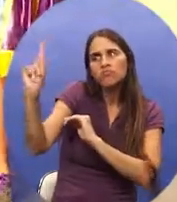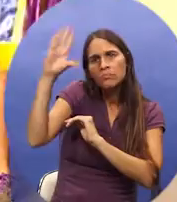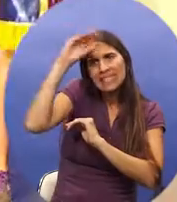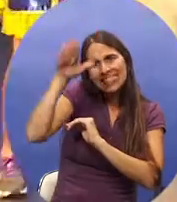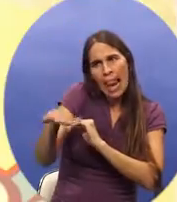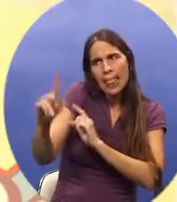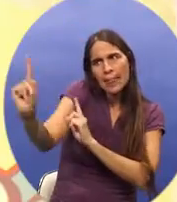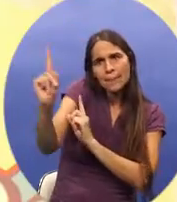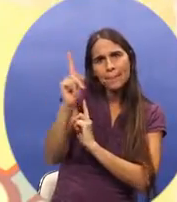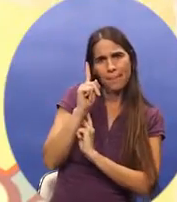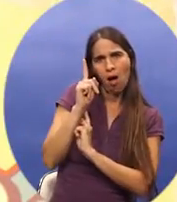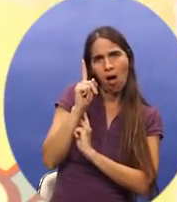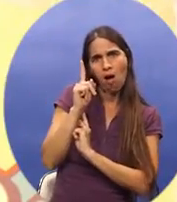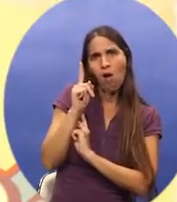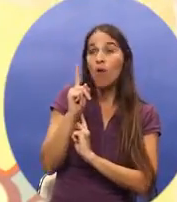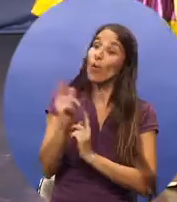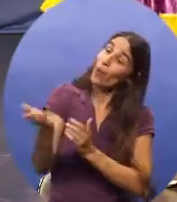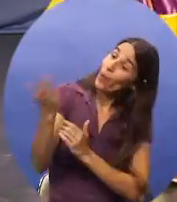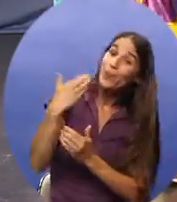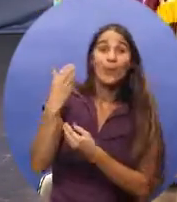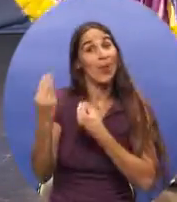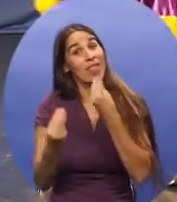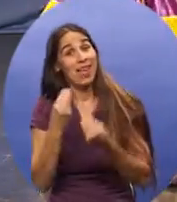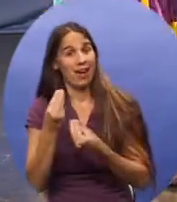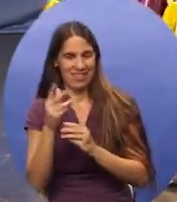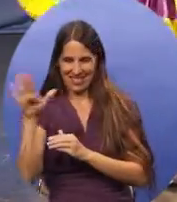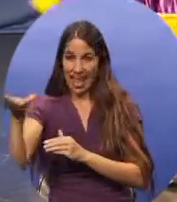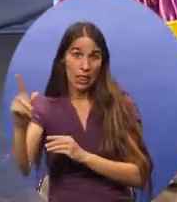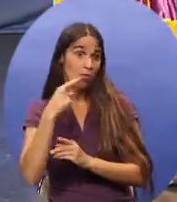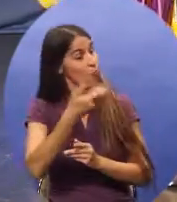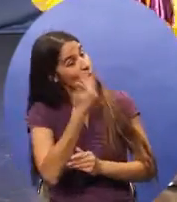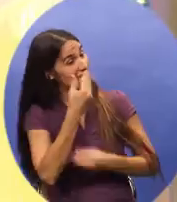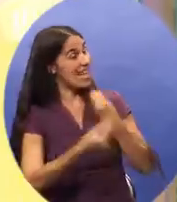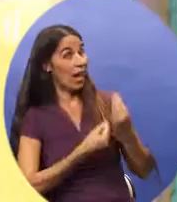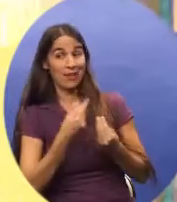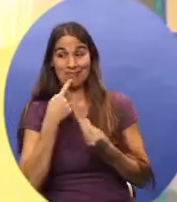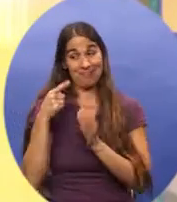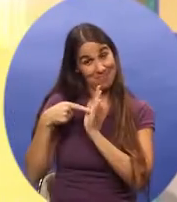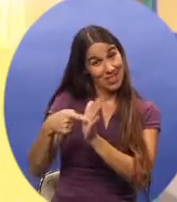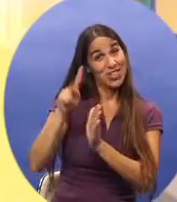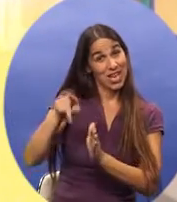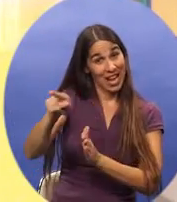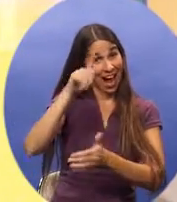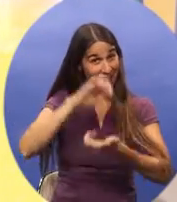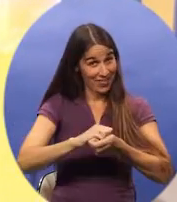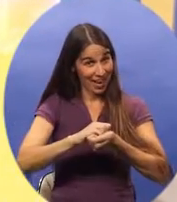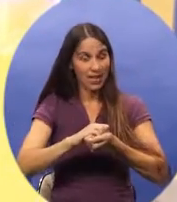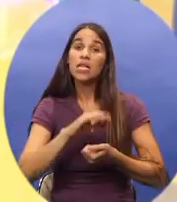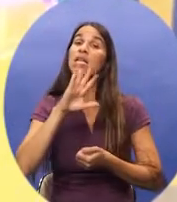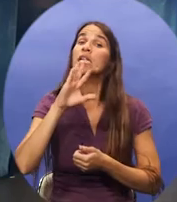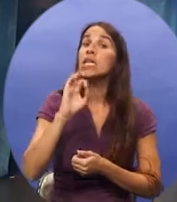ילד אליך מגיע, בוא נשחק הוא אומר, סימן שיש לך